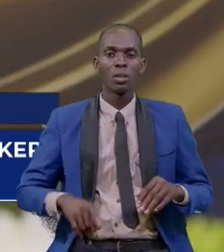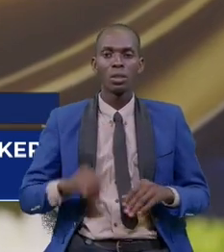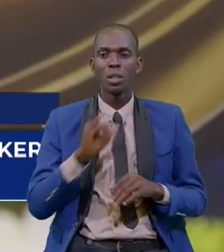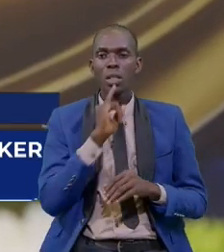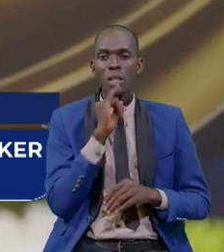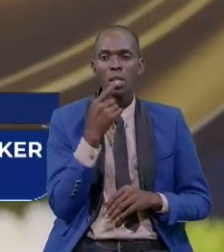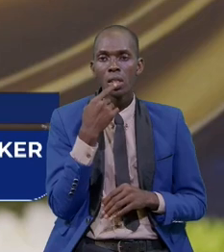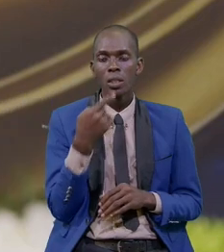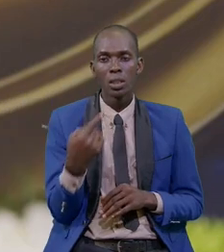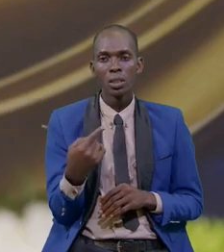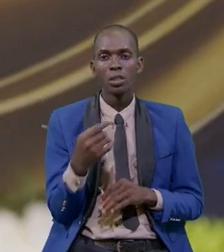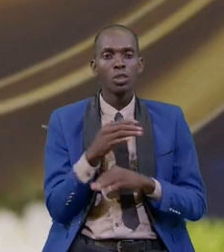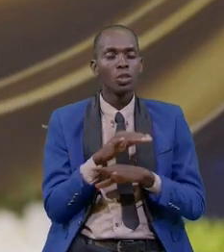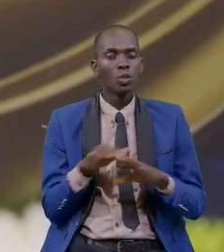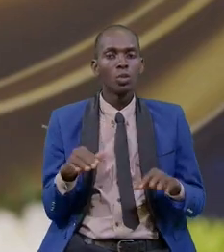dit,